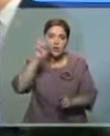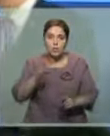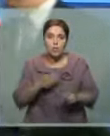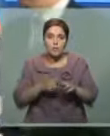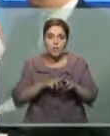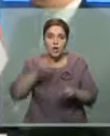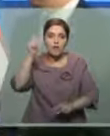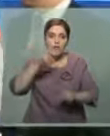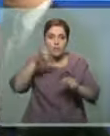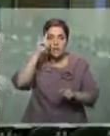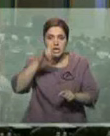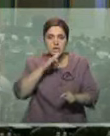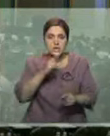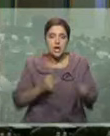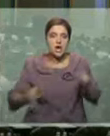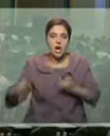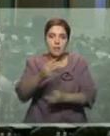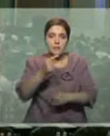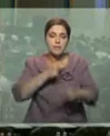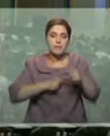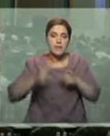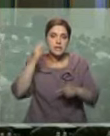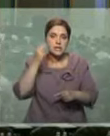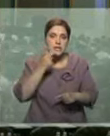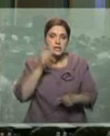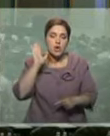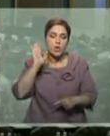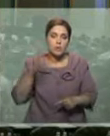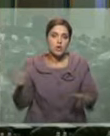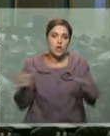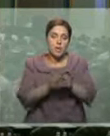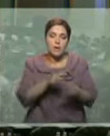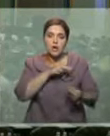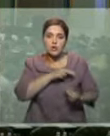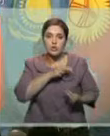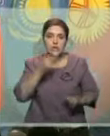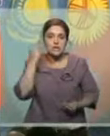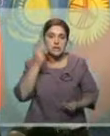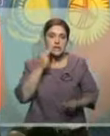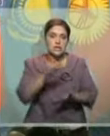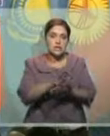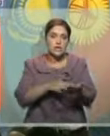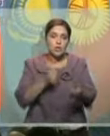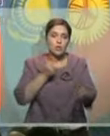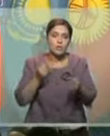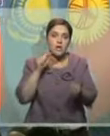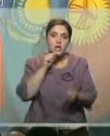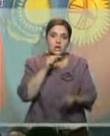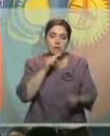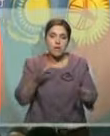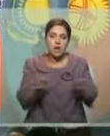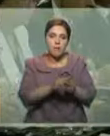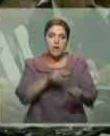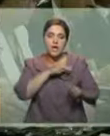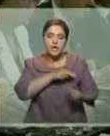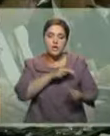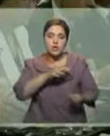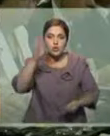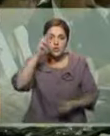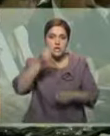с предпринимателями Поднебесной вопросы развития двустороннего партнерства. В Китае для дальнейшего укрепления экономического сотрудничества с государствами Центральной